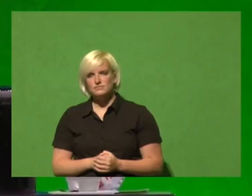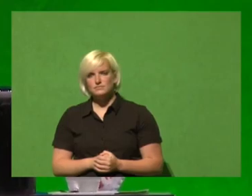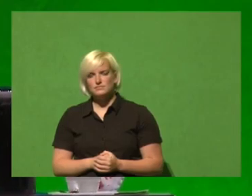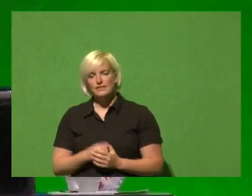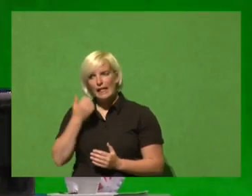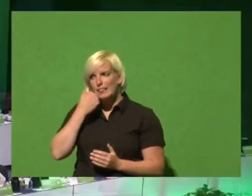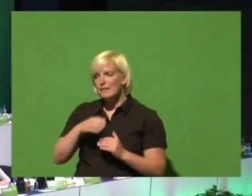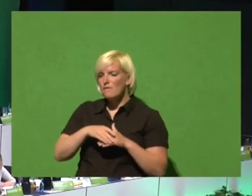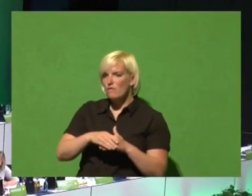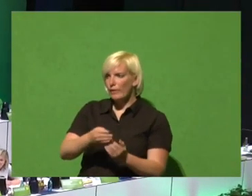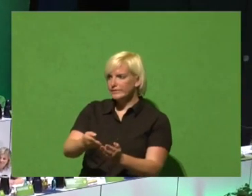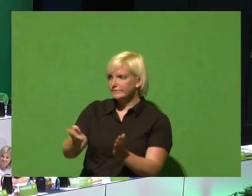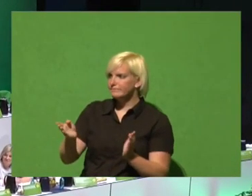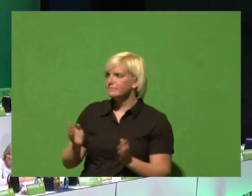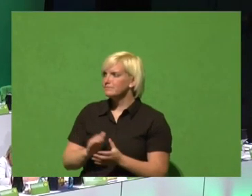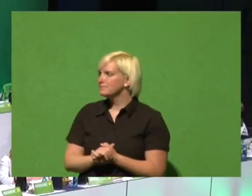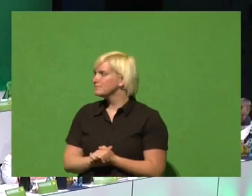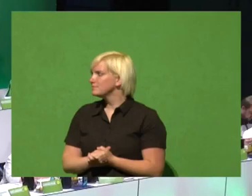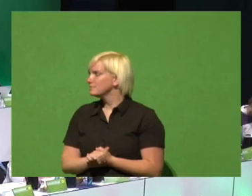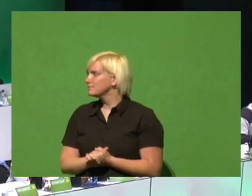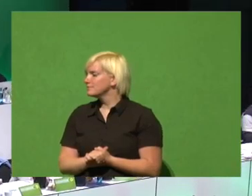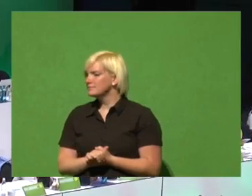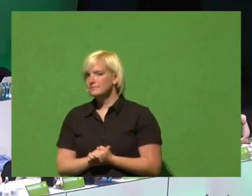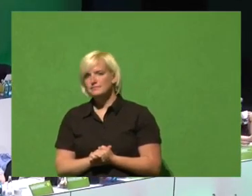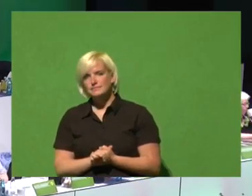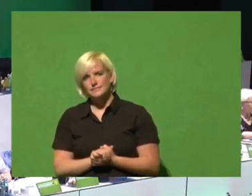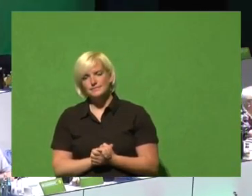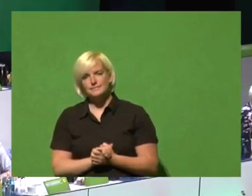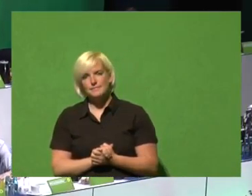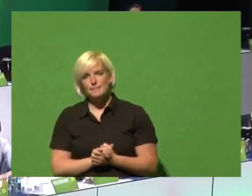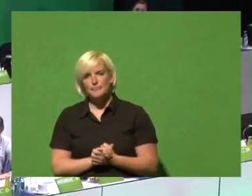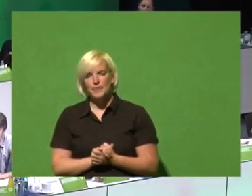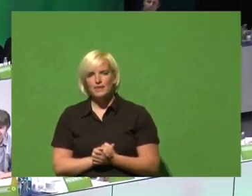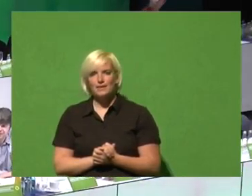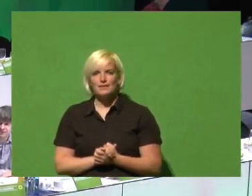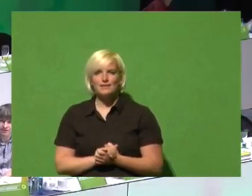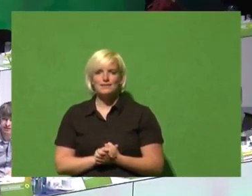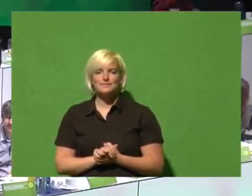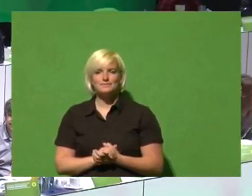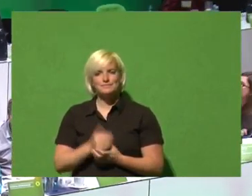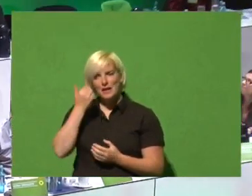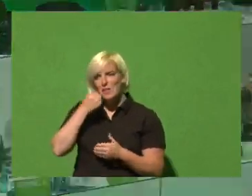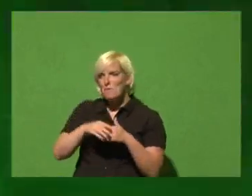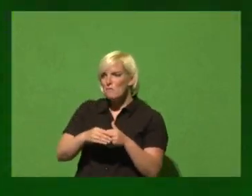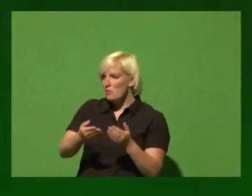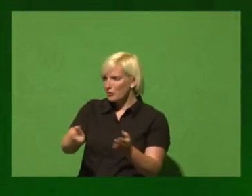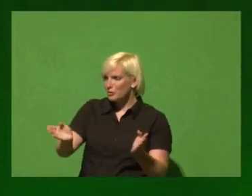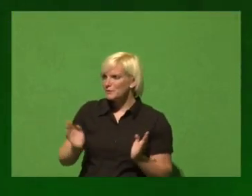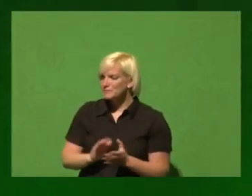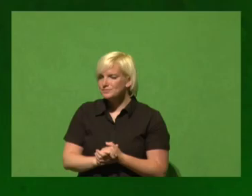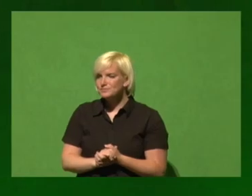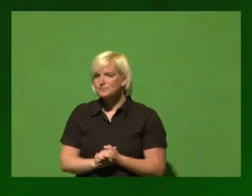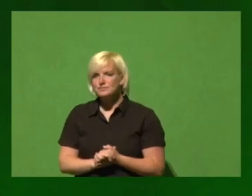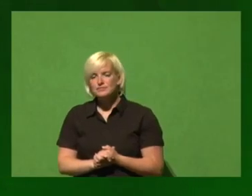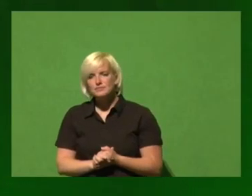Liebe Freundinnen und Freunde, okay. Danke. Geht schon. Liebe Freundinnen und Freunde, ich möchte